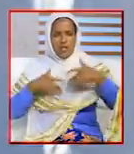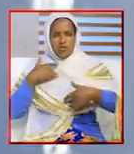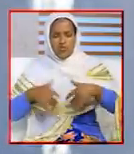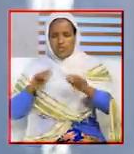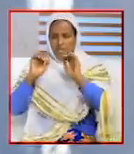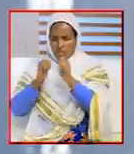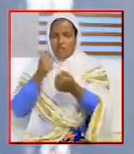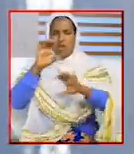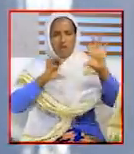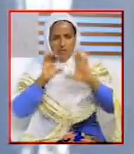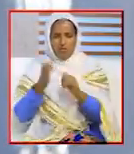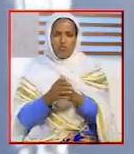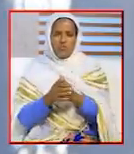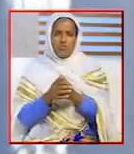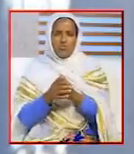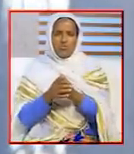ስሜታቸውን እንዴት አድርገው